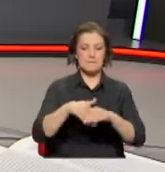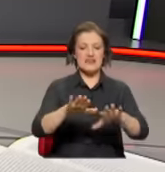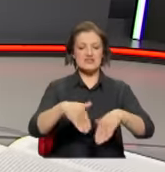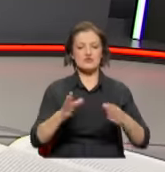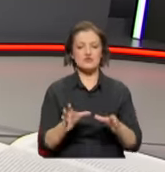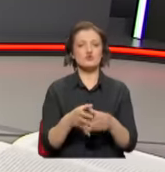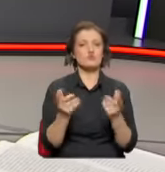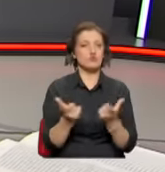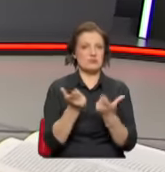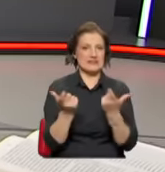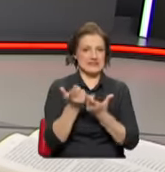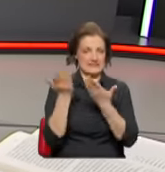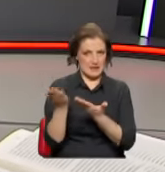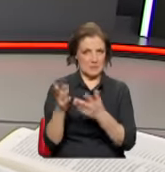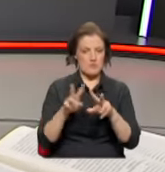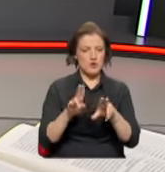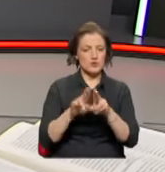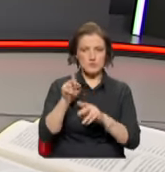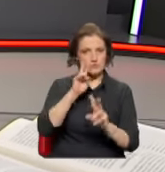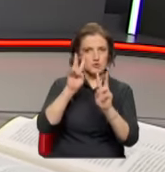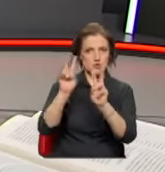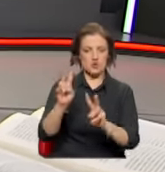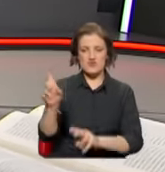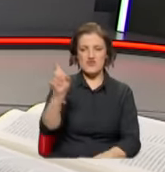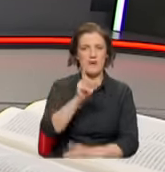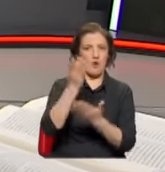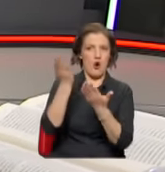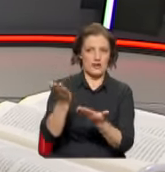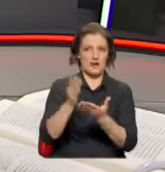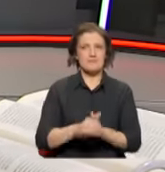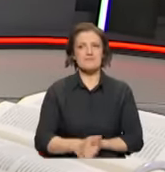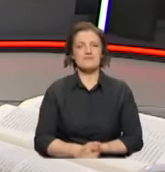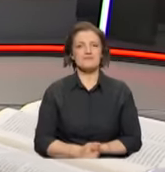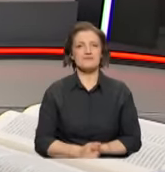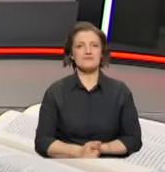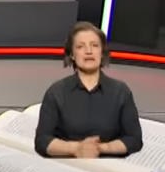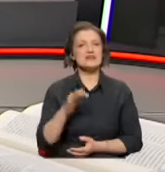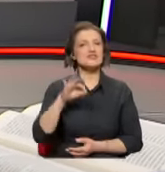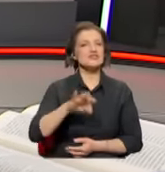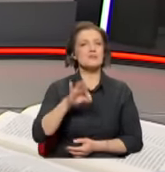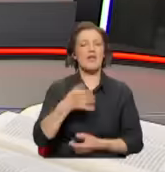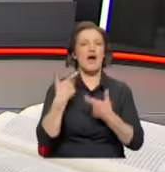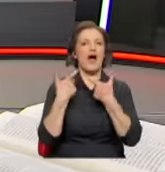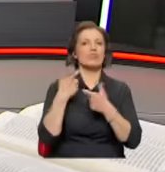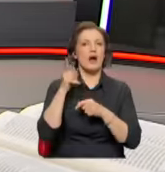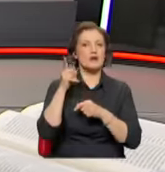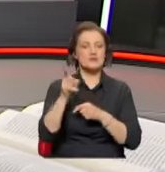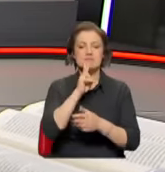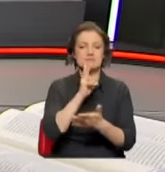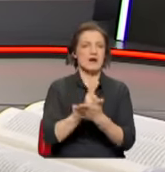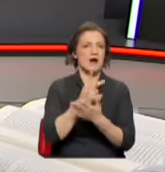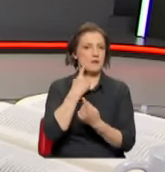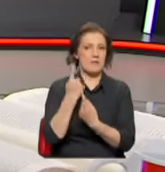grubu toplantısındaydı. Gördünüz yani cevabı orada. Gelelim şimdi Hatay